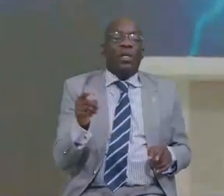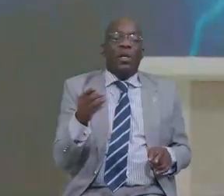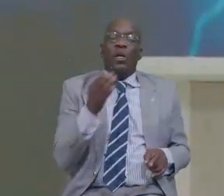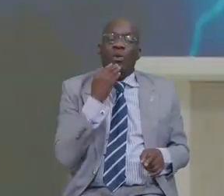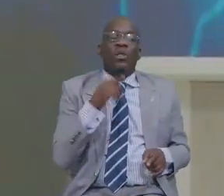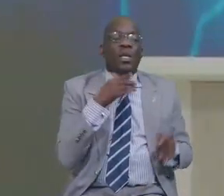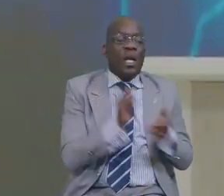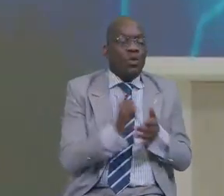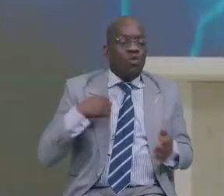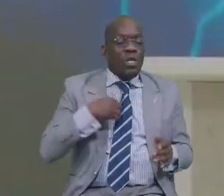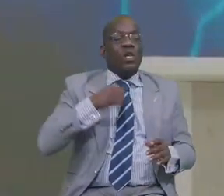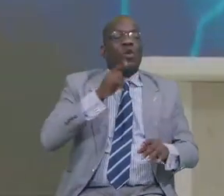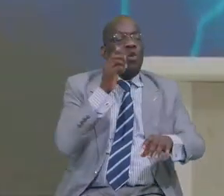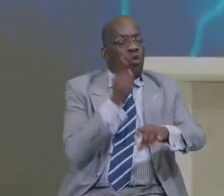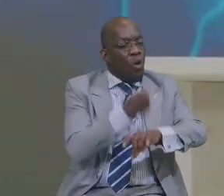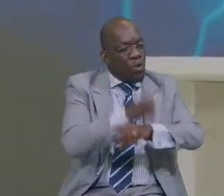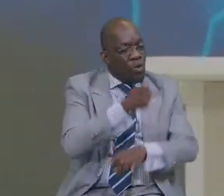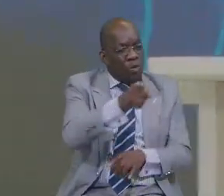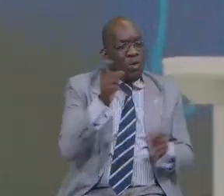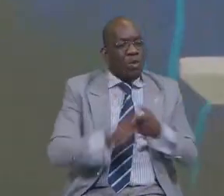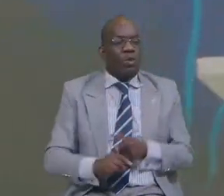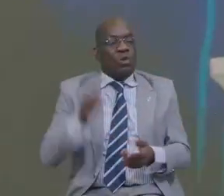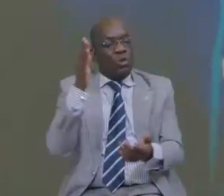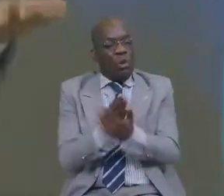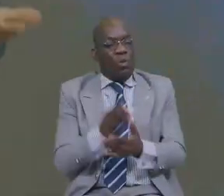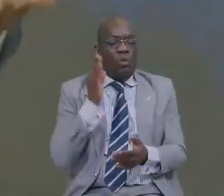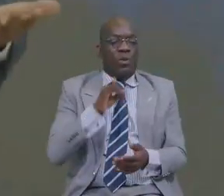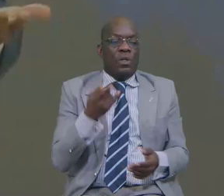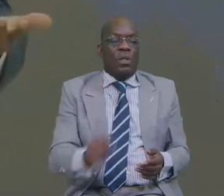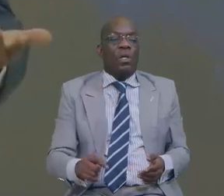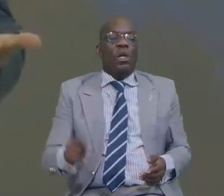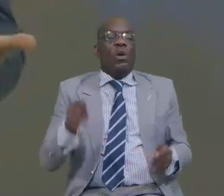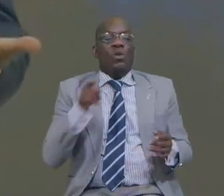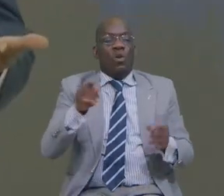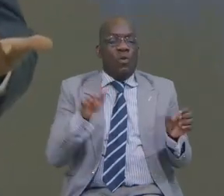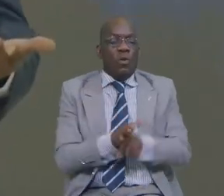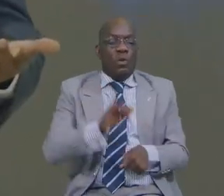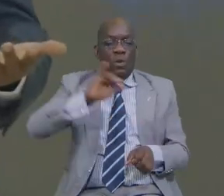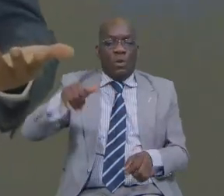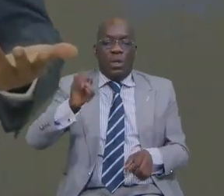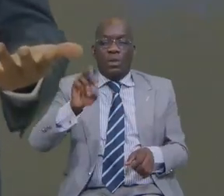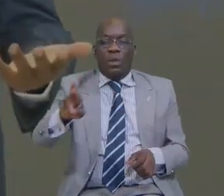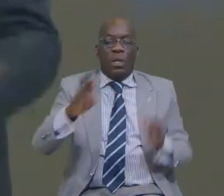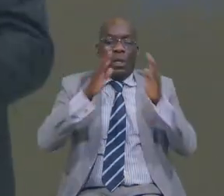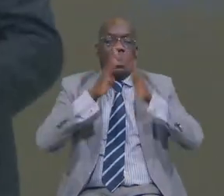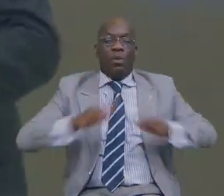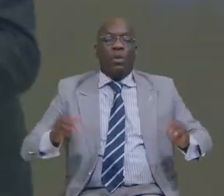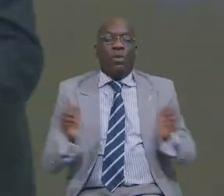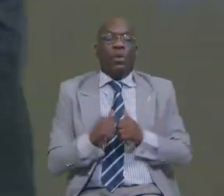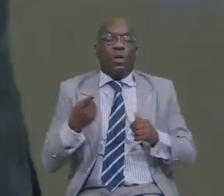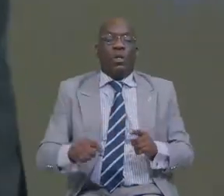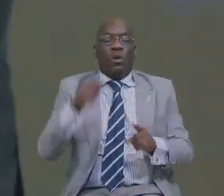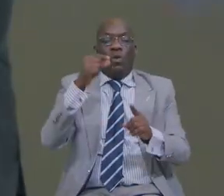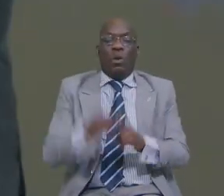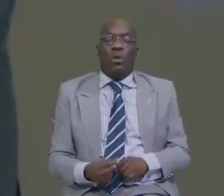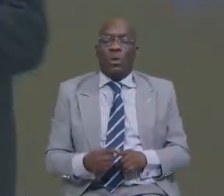la bouche et vous avez rempli Jérusalem de votre doctrine. Et ce que Pierre pensait qu'il n'était pas qualifié